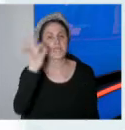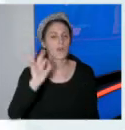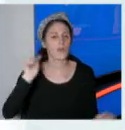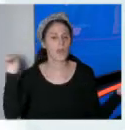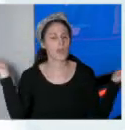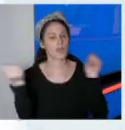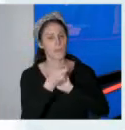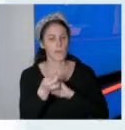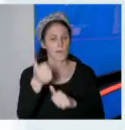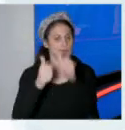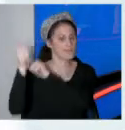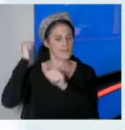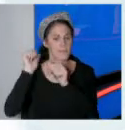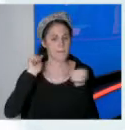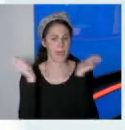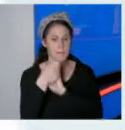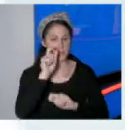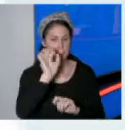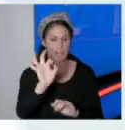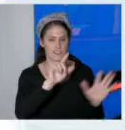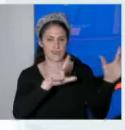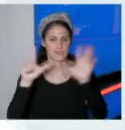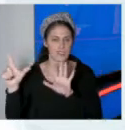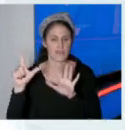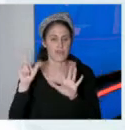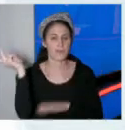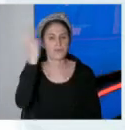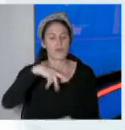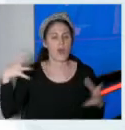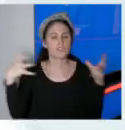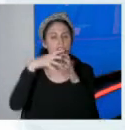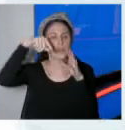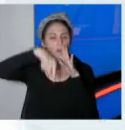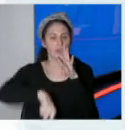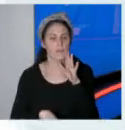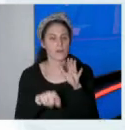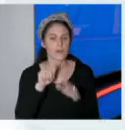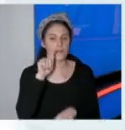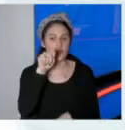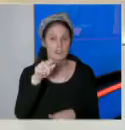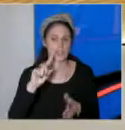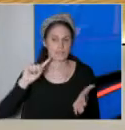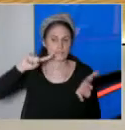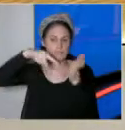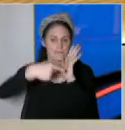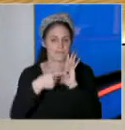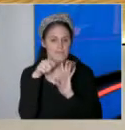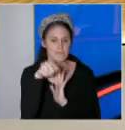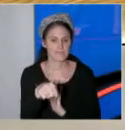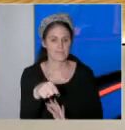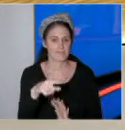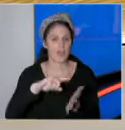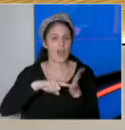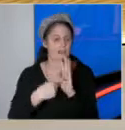להיפוך המהפך של 77, במובנו הסוציולוגי העמוק, ולשם כולם חותרים.